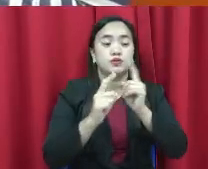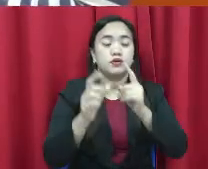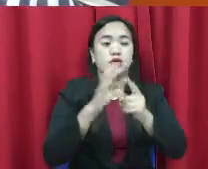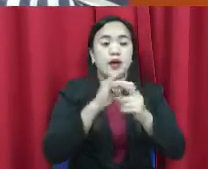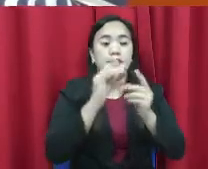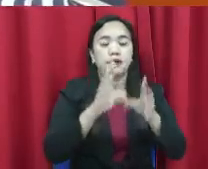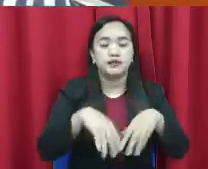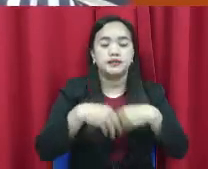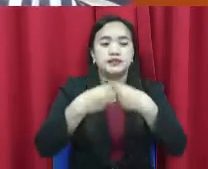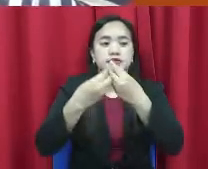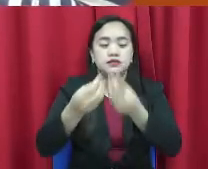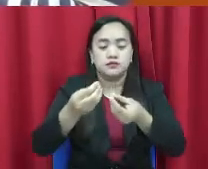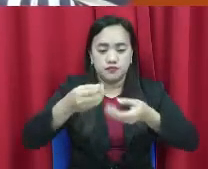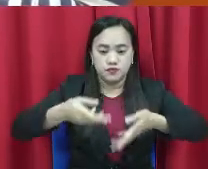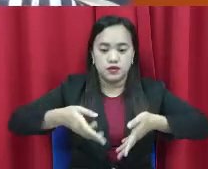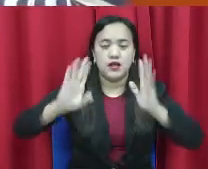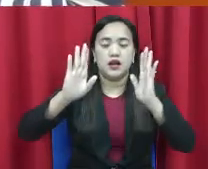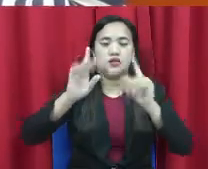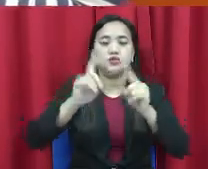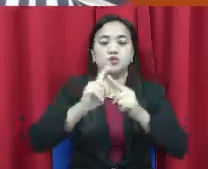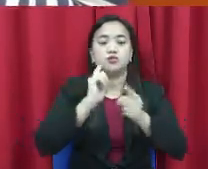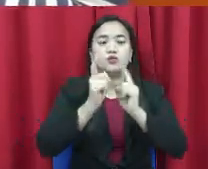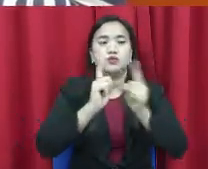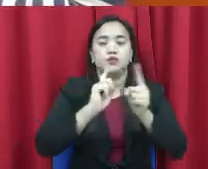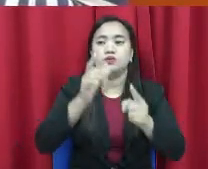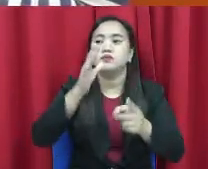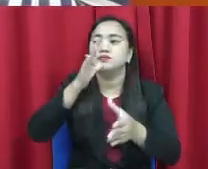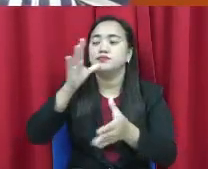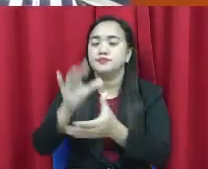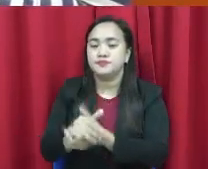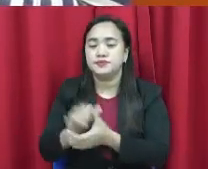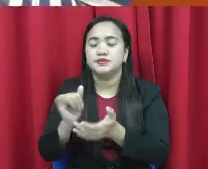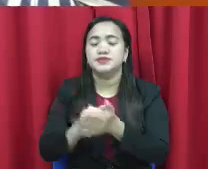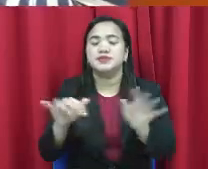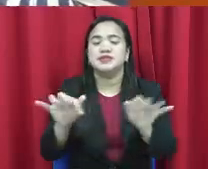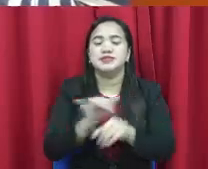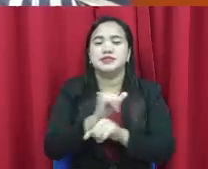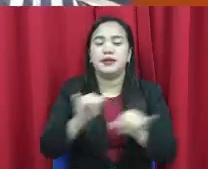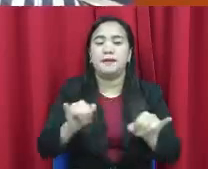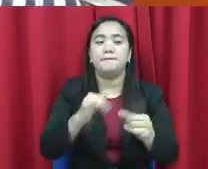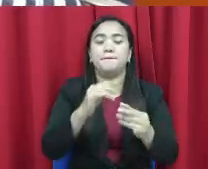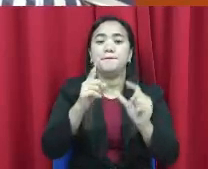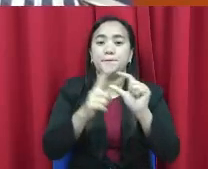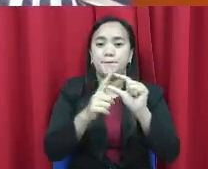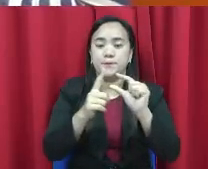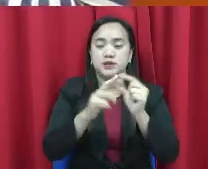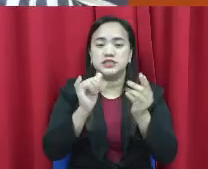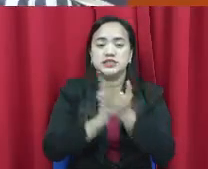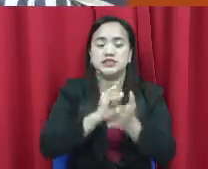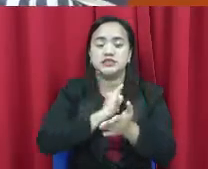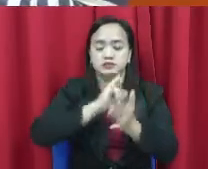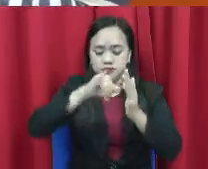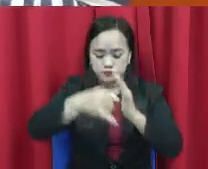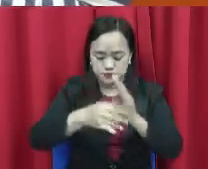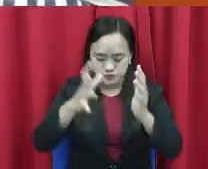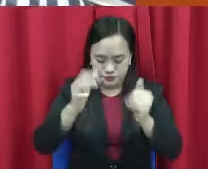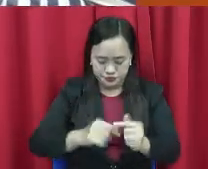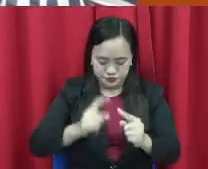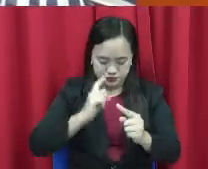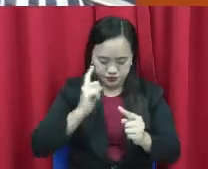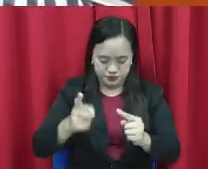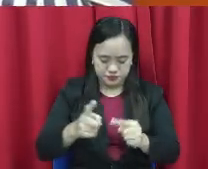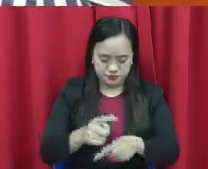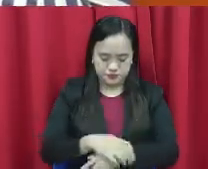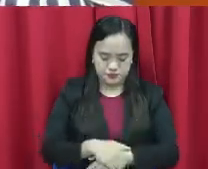Pinagbigyan na ako pinahintulutan na ako ni Pastor ganito rin sasabihin ko kaya yun po Ano niyo po yan maamang na yun sinabi